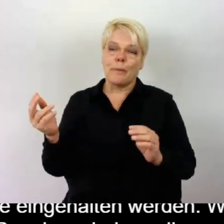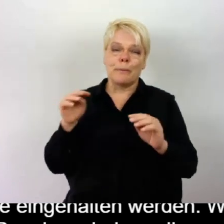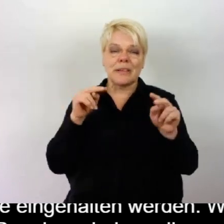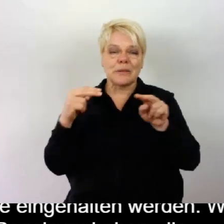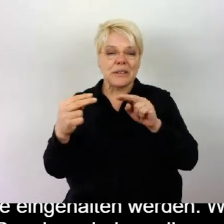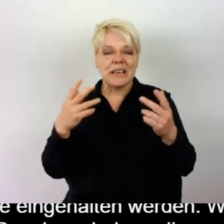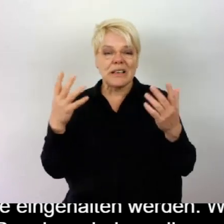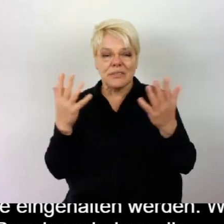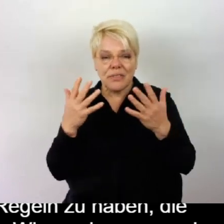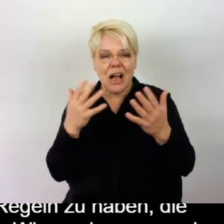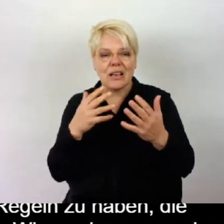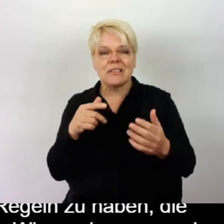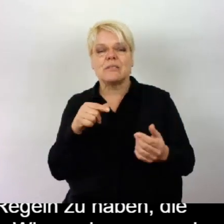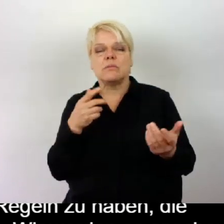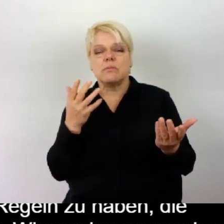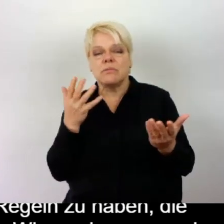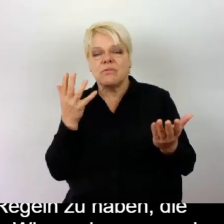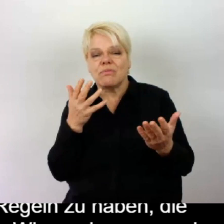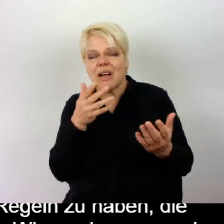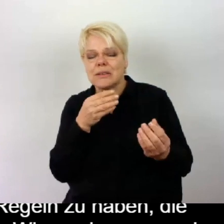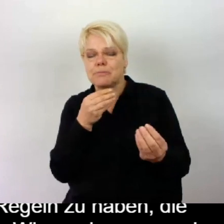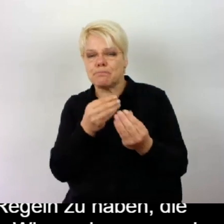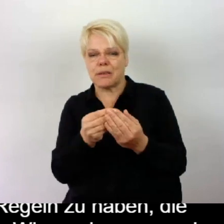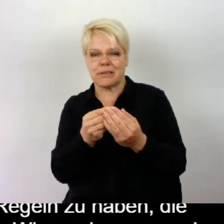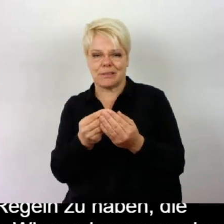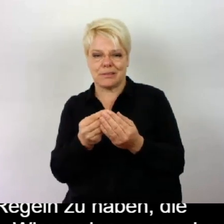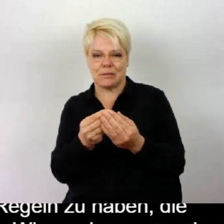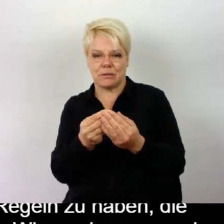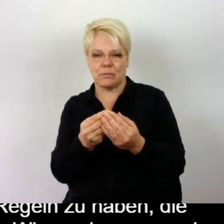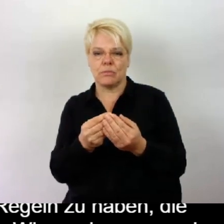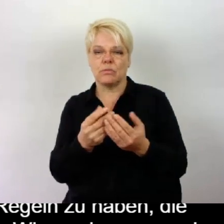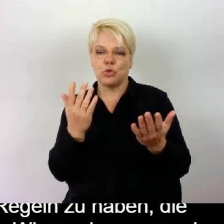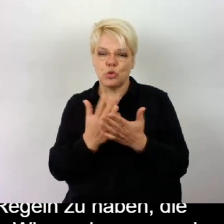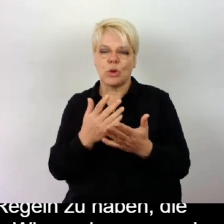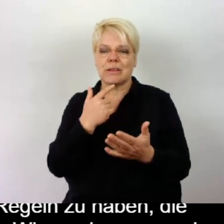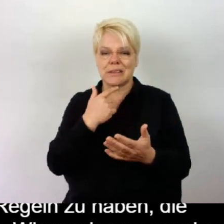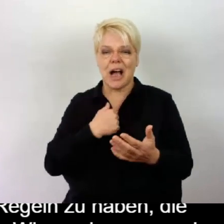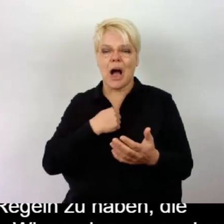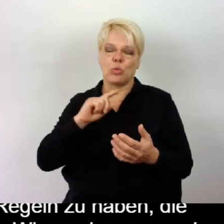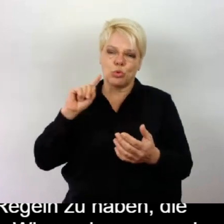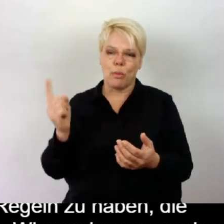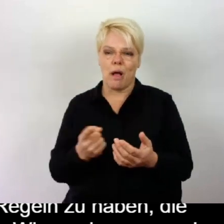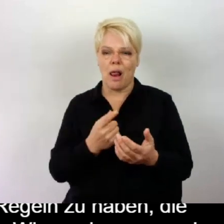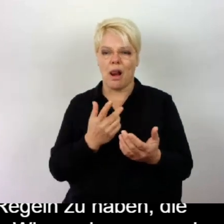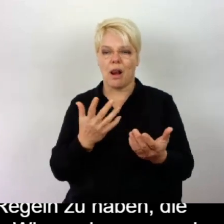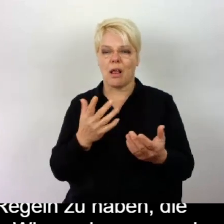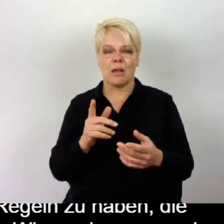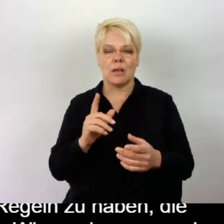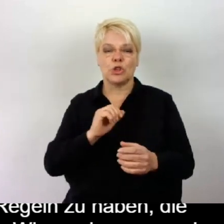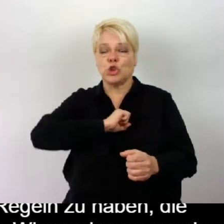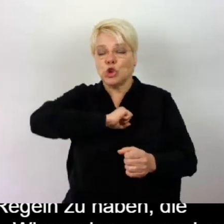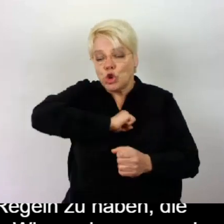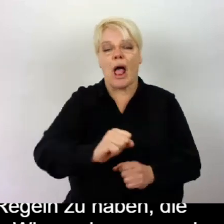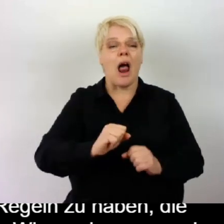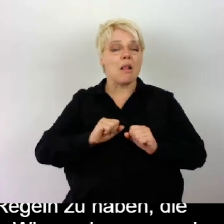man halt Stück für Stück irgendwie definieren. Aber das tun die Kulturminister dann auch und das setzen wir dann auch Stück für Stück